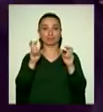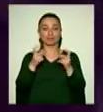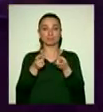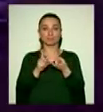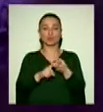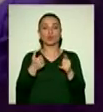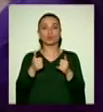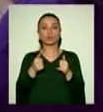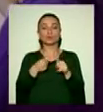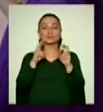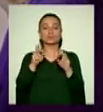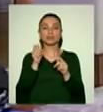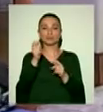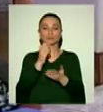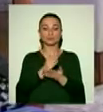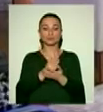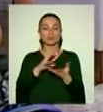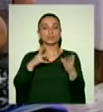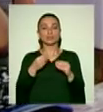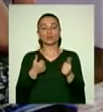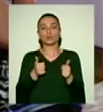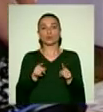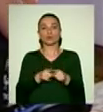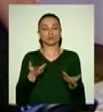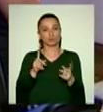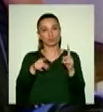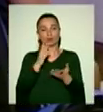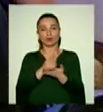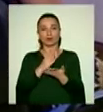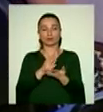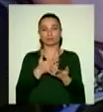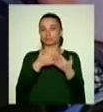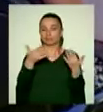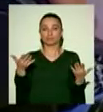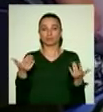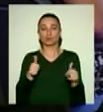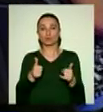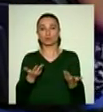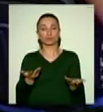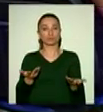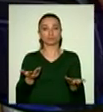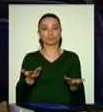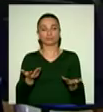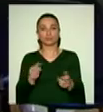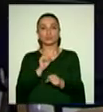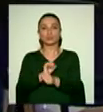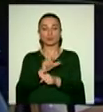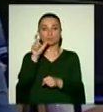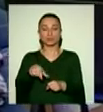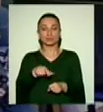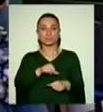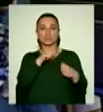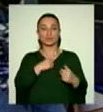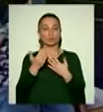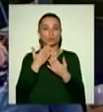და როგორი სტატუსი გაქვთ და საერთოდ როგორი ხო არის რა გააჩნია, როგორი ბექგრაუნდი გაქვთ თქვენი